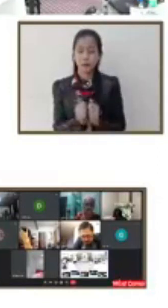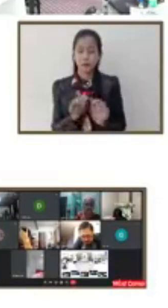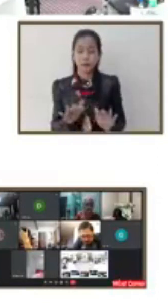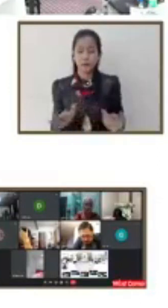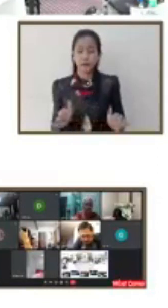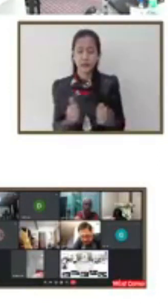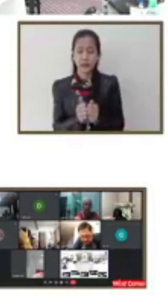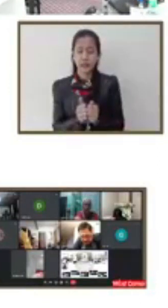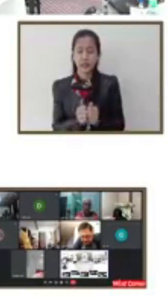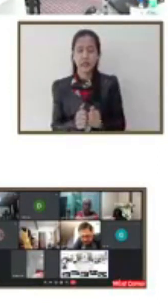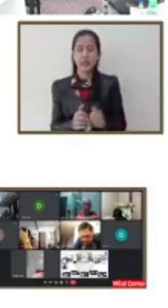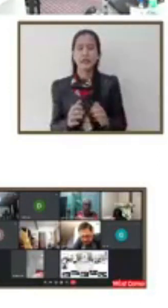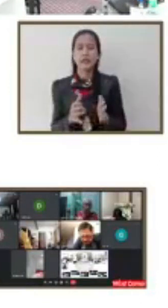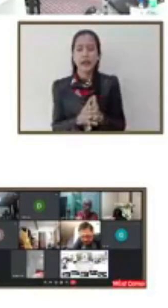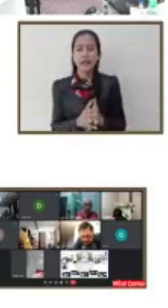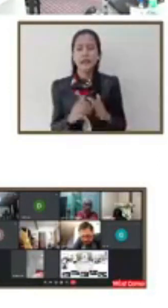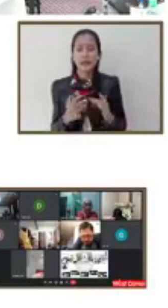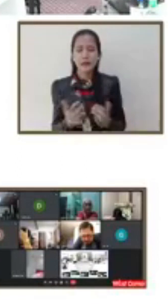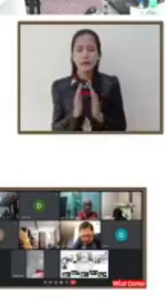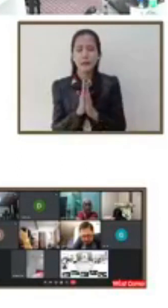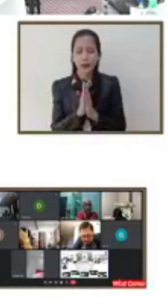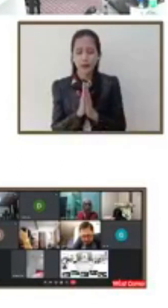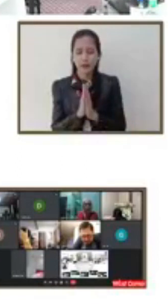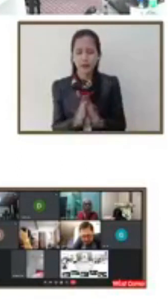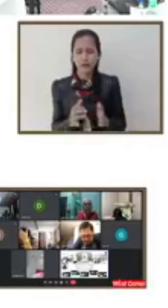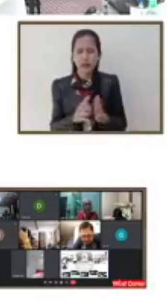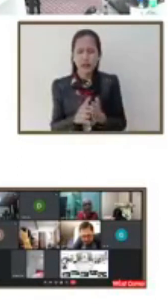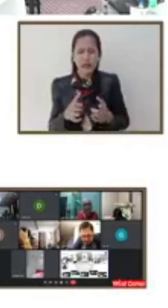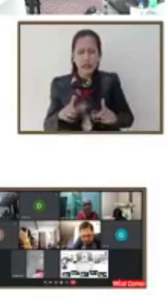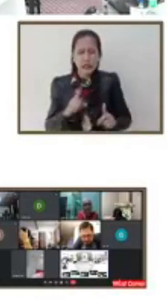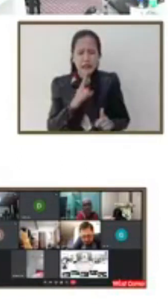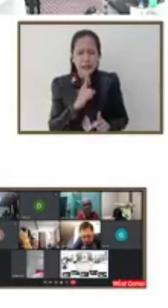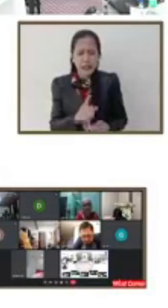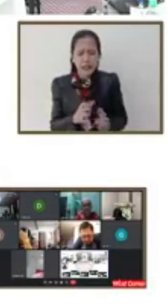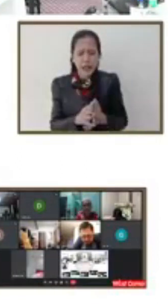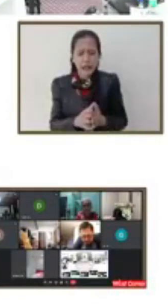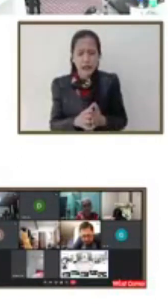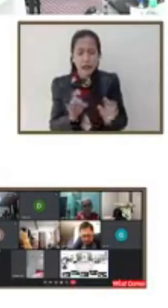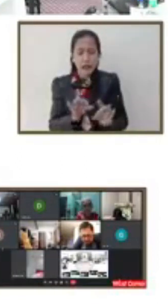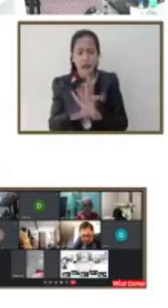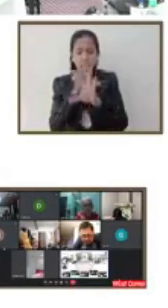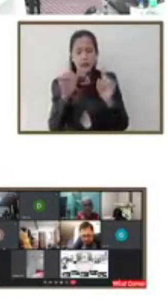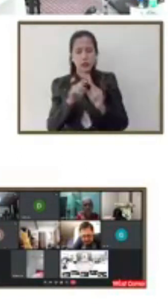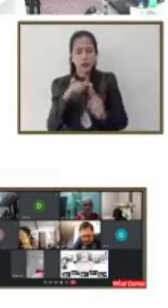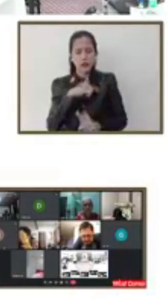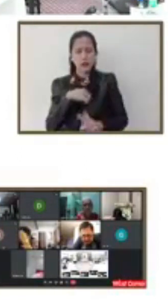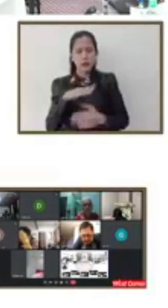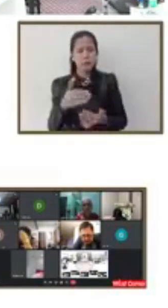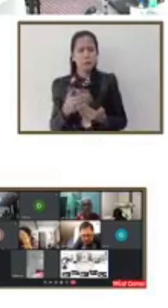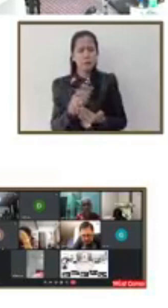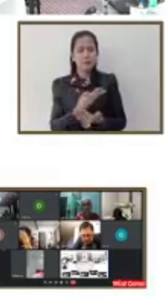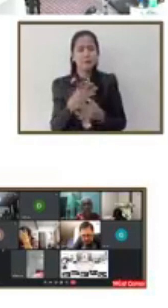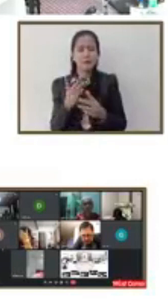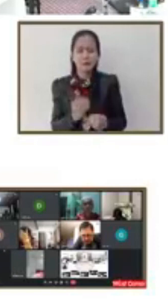upang ihayag sa inyo, Panginoon, at maging maliwanag sa aming buhay na ang aming ginagawa sa aming pamilya at hindi lamang